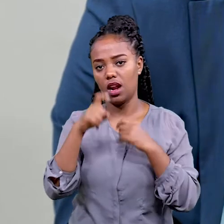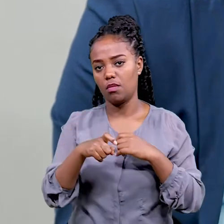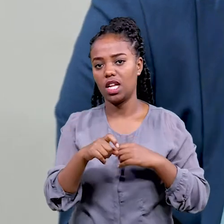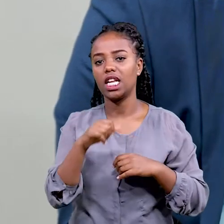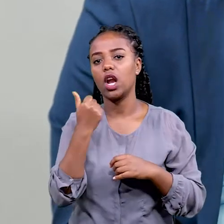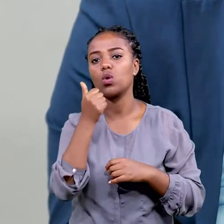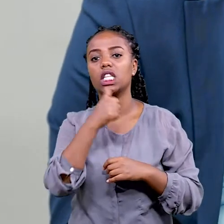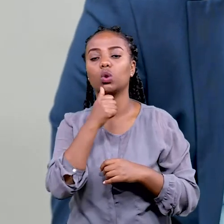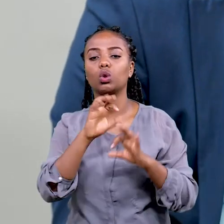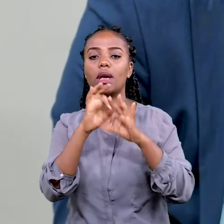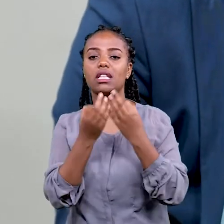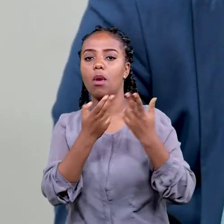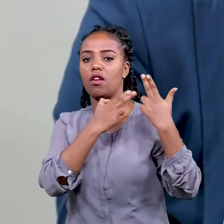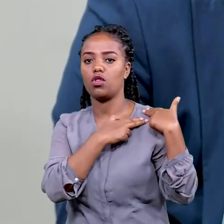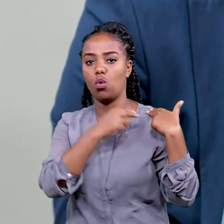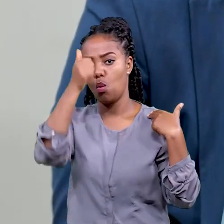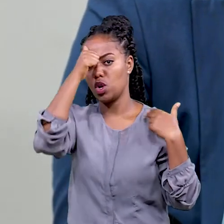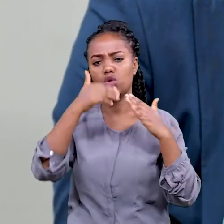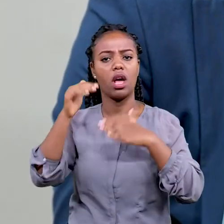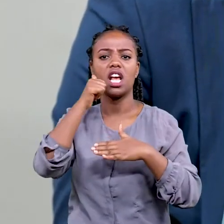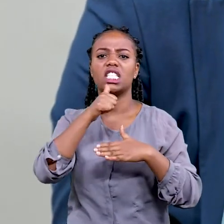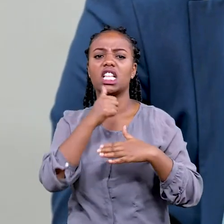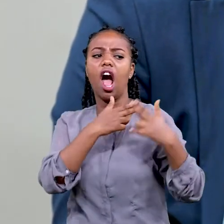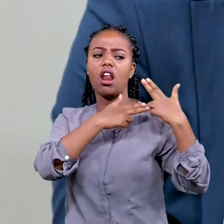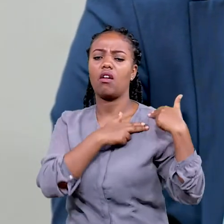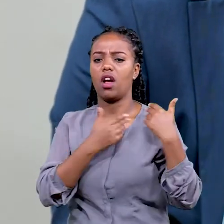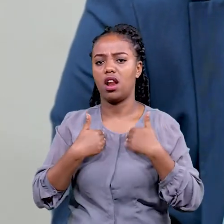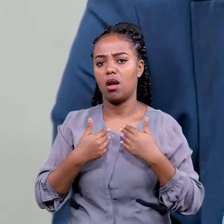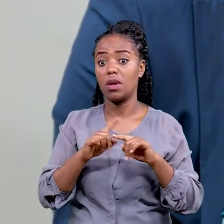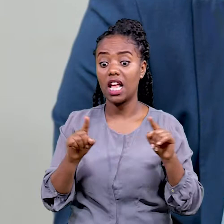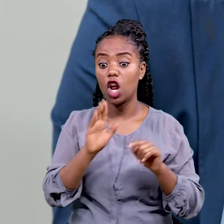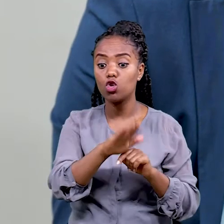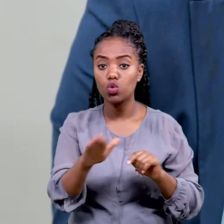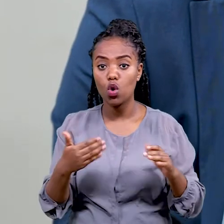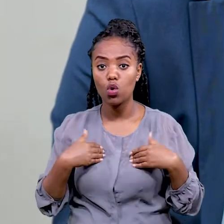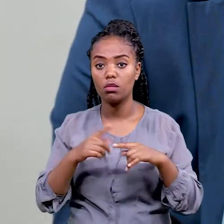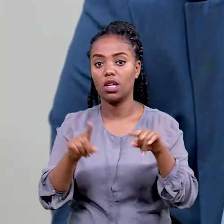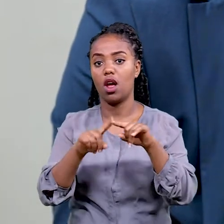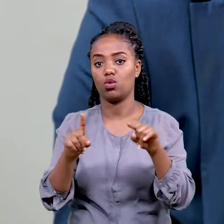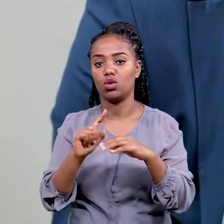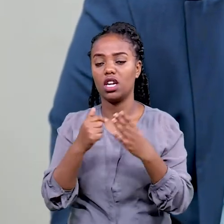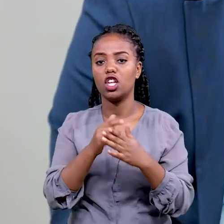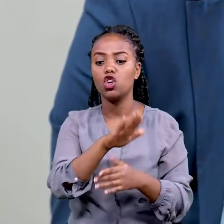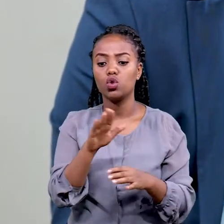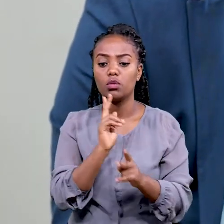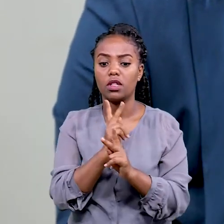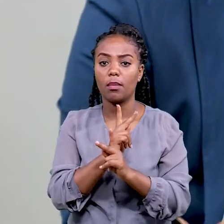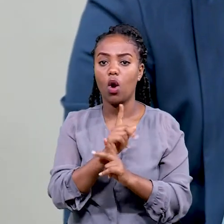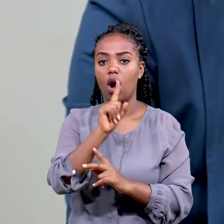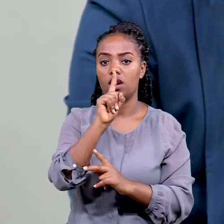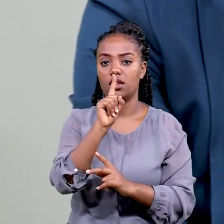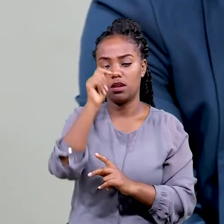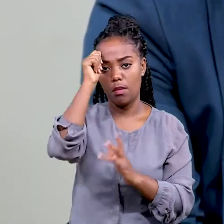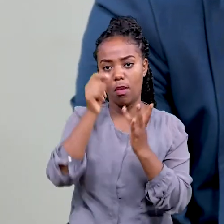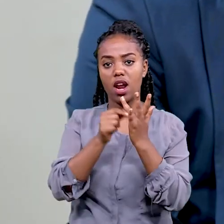ሌላኛው የሴቶች የቤተሰብ ኃላፊነት ነው። ከወንዶች ይልቅ ሴቶች የቤተሰብ ኃላፊ ነው። በተለይ ልጆች ካሉ መሳሰሉት ነገሮች ልጆች ኤክስፔክት የሚያደርገው